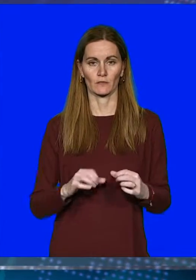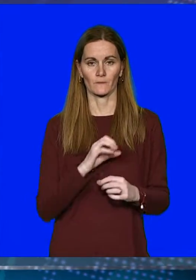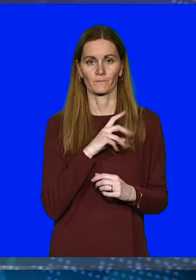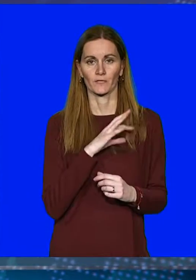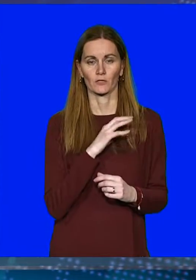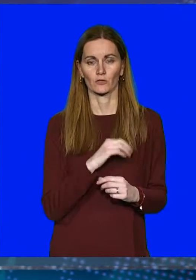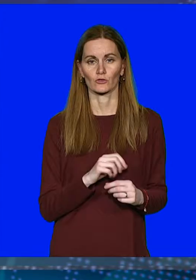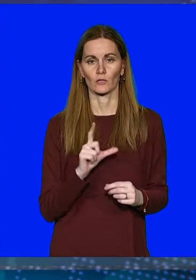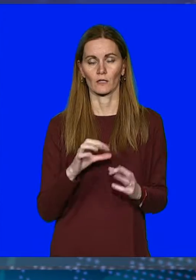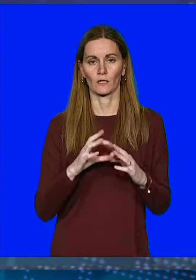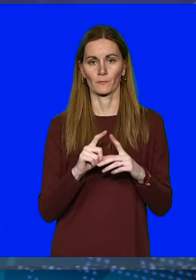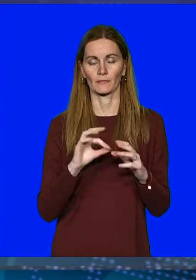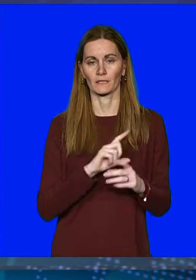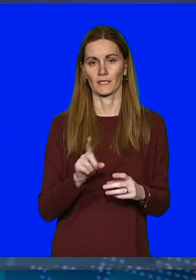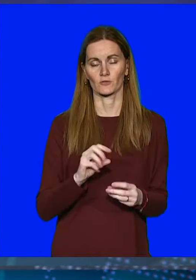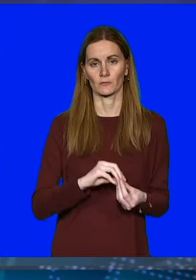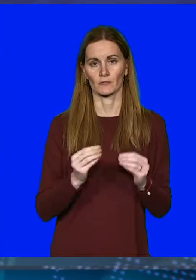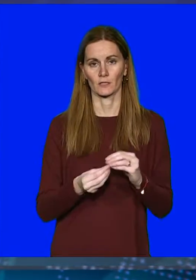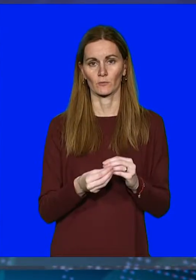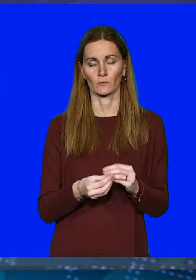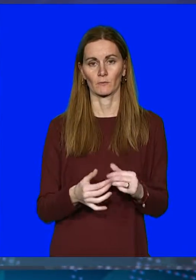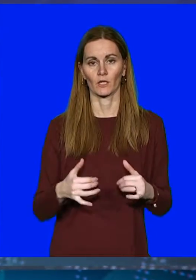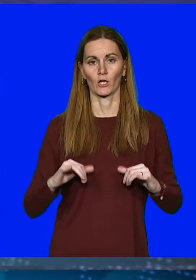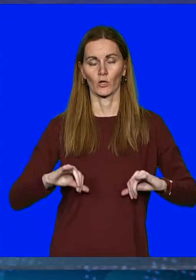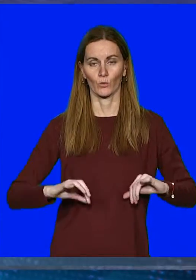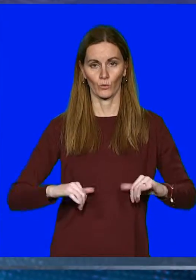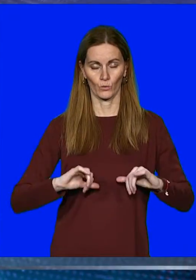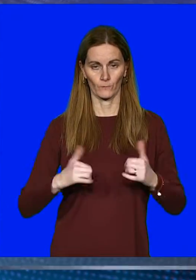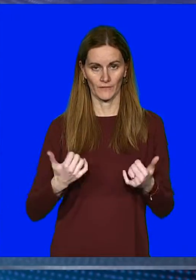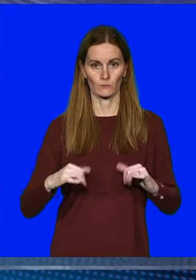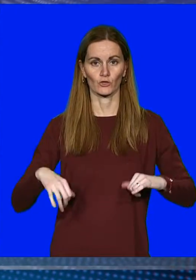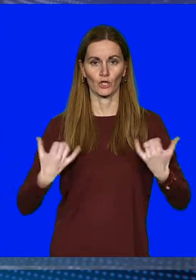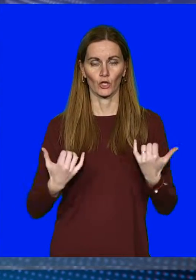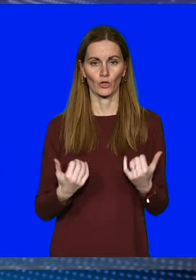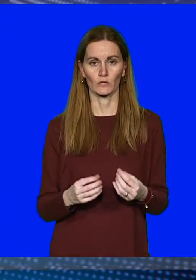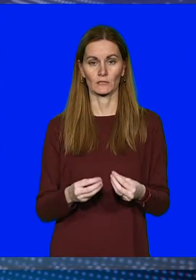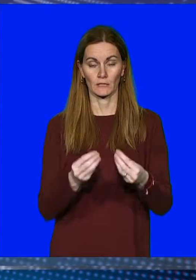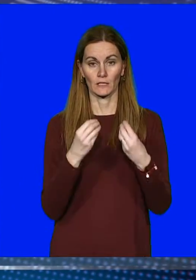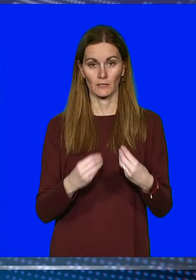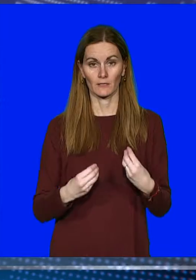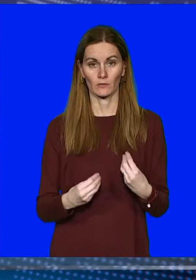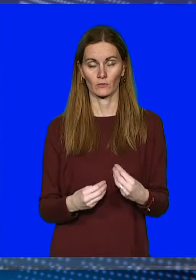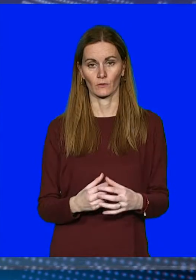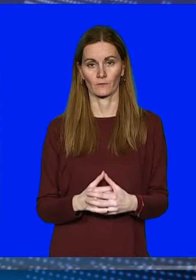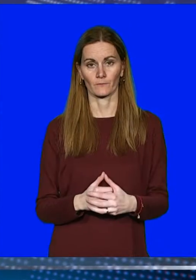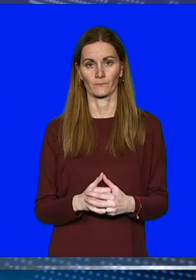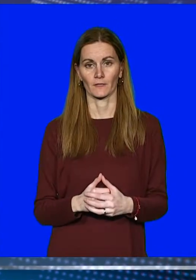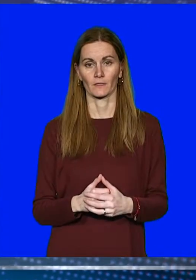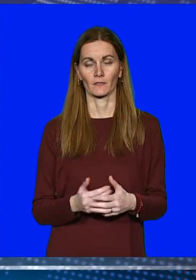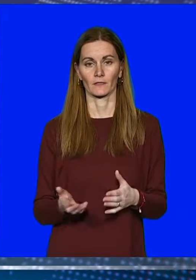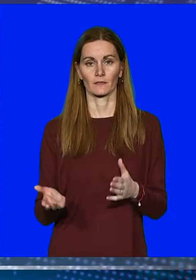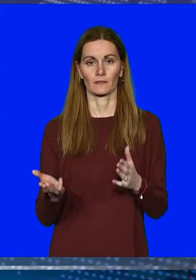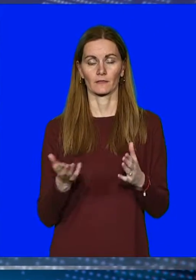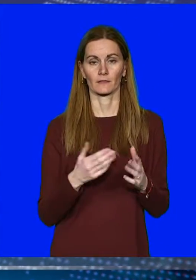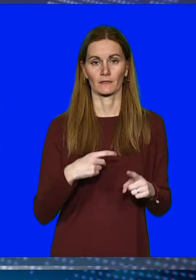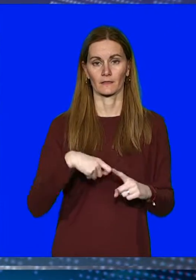početak škole, osnovne škole Lapa, tako da tu neće biti problema. U 2019. Dubrovnik očekuje najveći diplomatski događaj ikada zabilježen